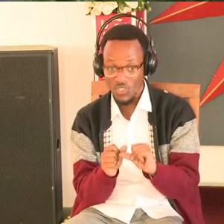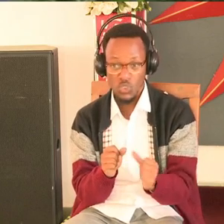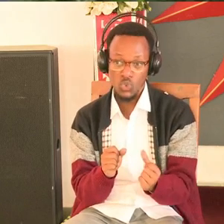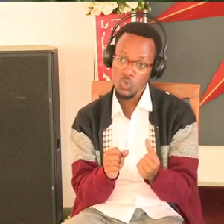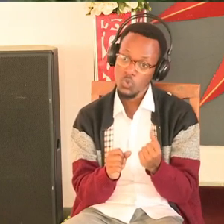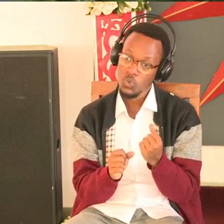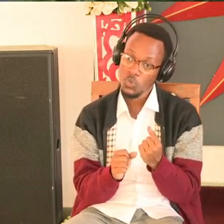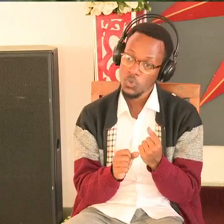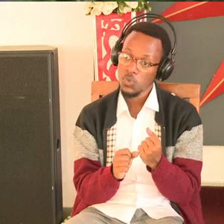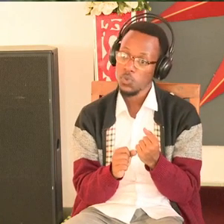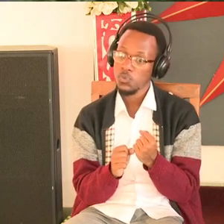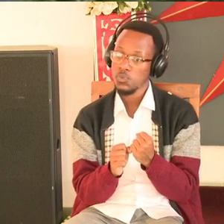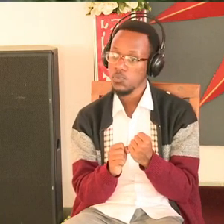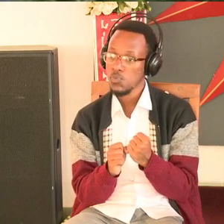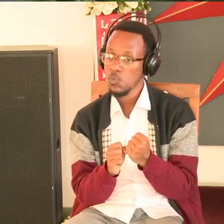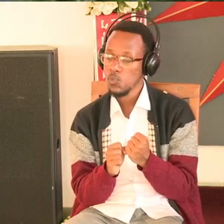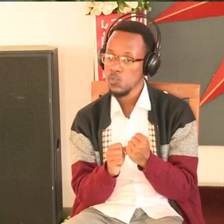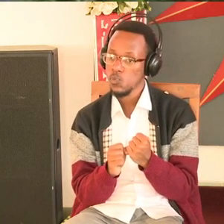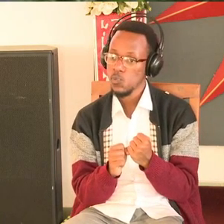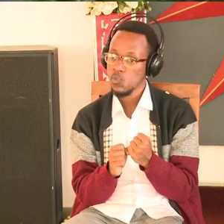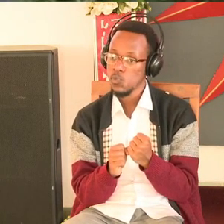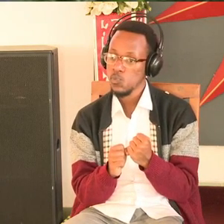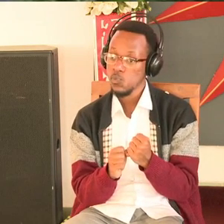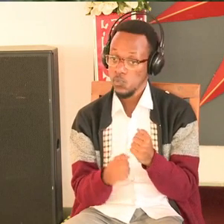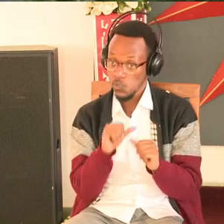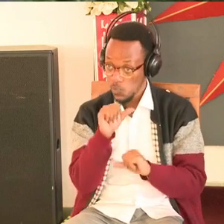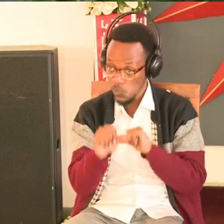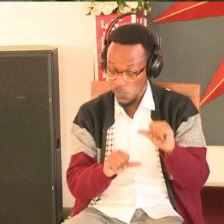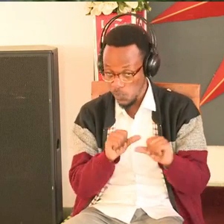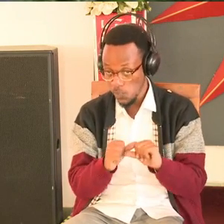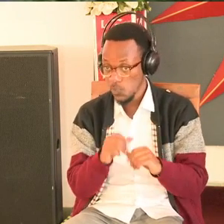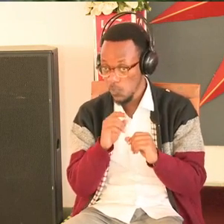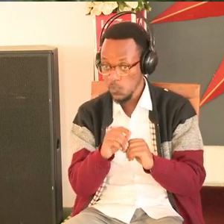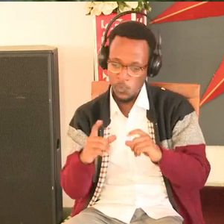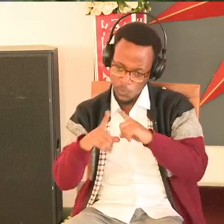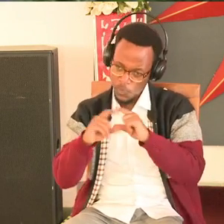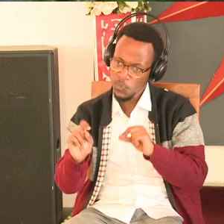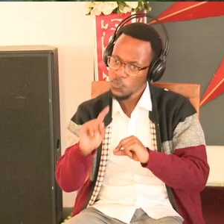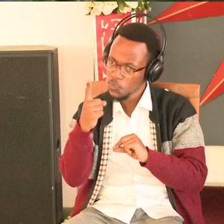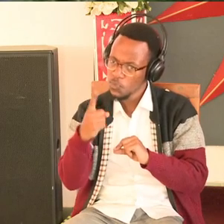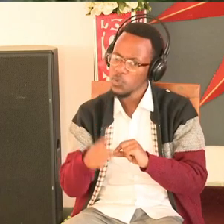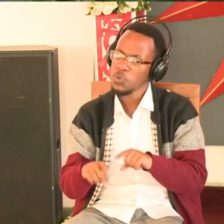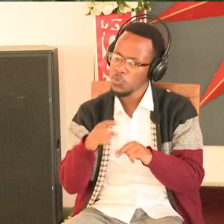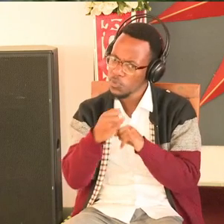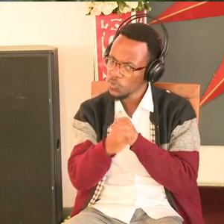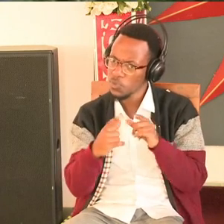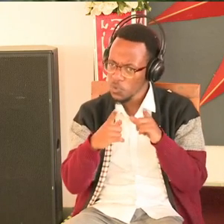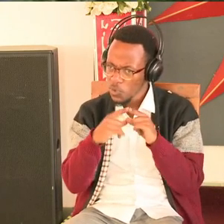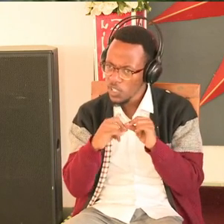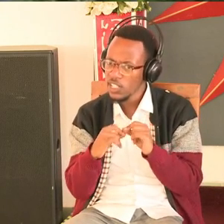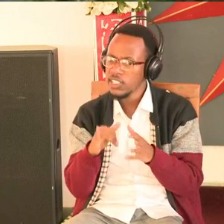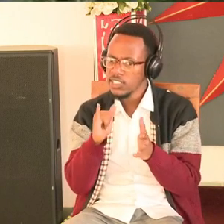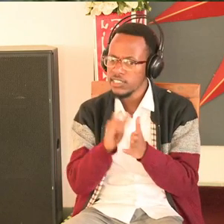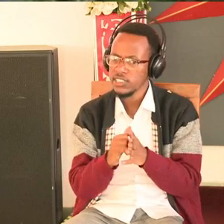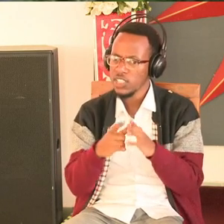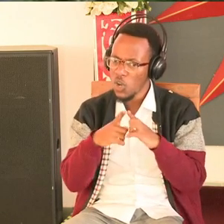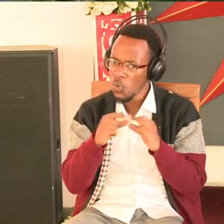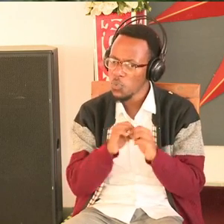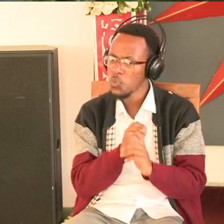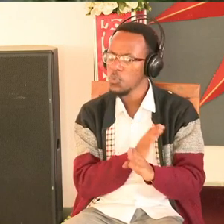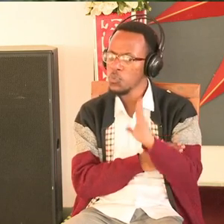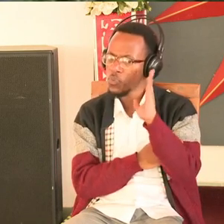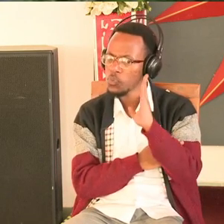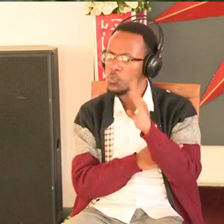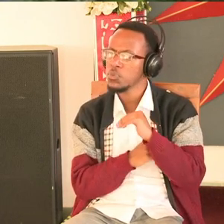uyu munsi rwose biri kureba ijambo rya mbere n'irya nyuma ijambo ry'Imana